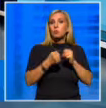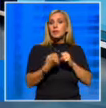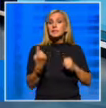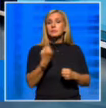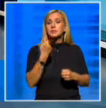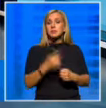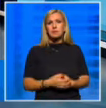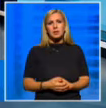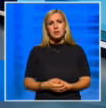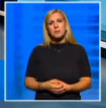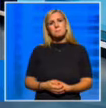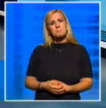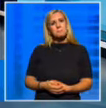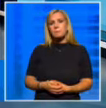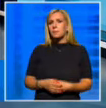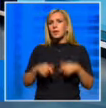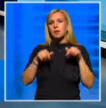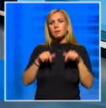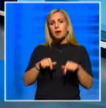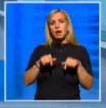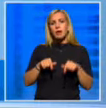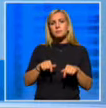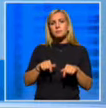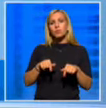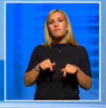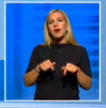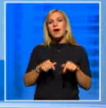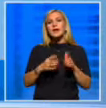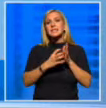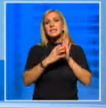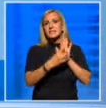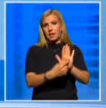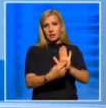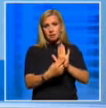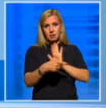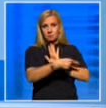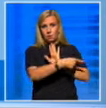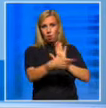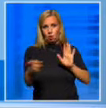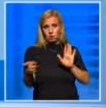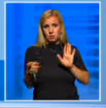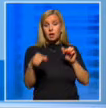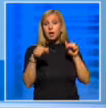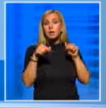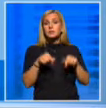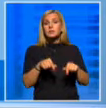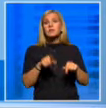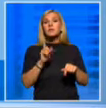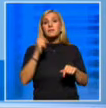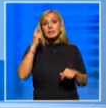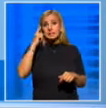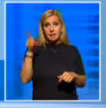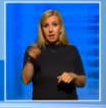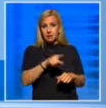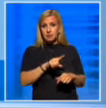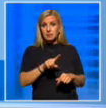не е ли с обратен знак не. Към вас този въпрос, не. За да ми благодарите? Това е знак към българските избиратели. Българските избиратели трябва да знаят, че